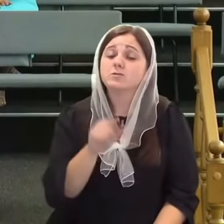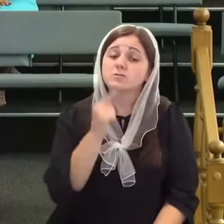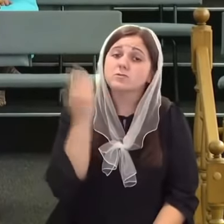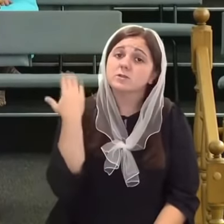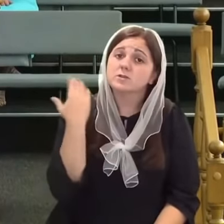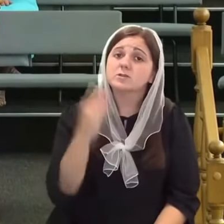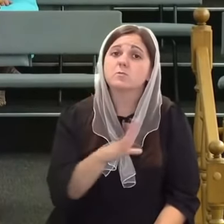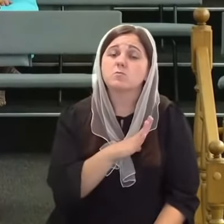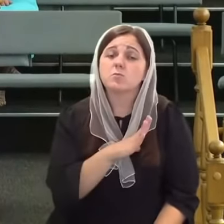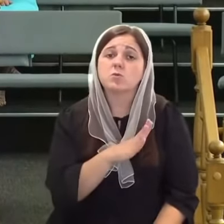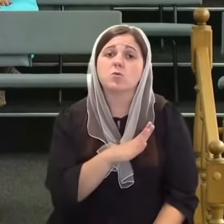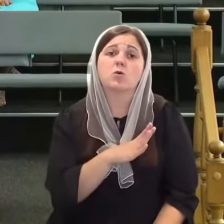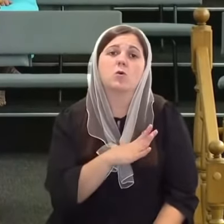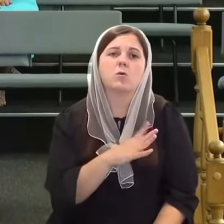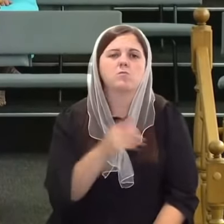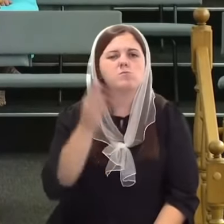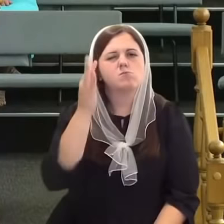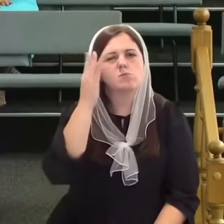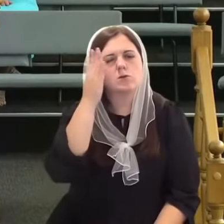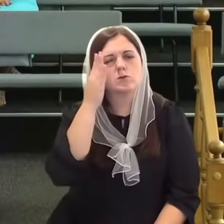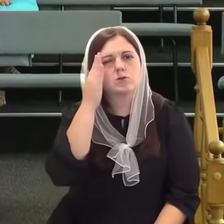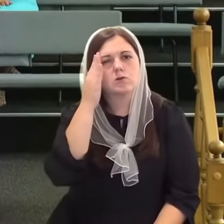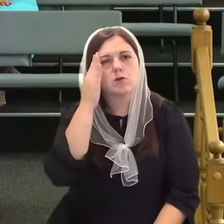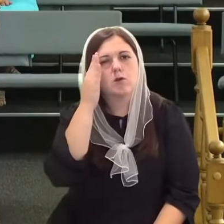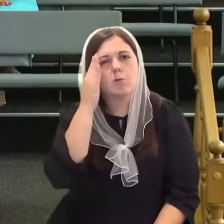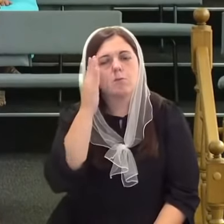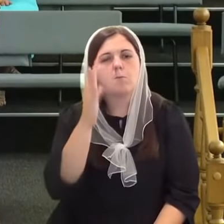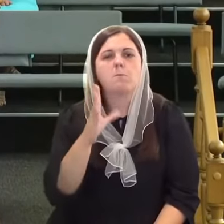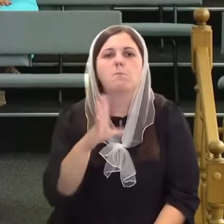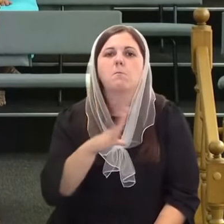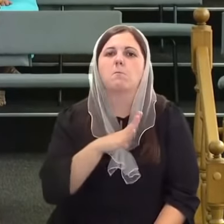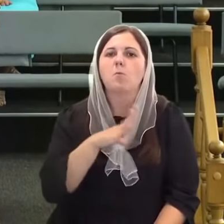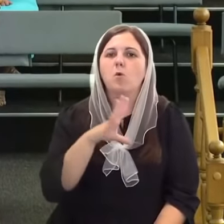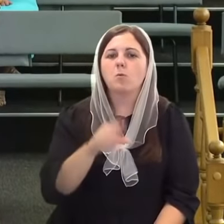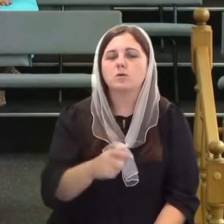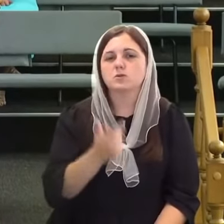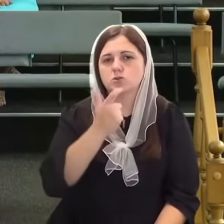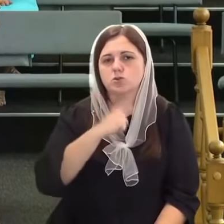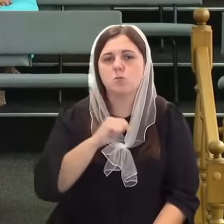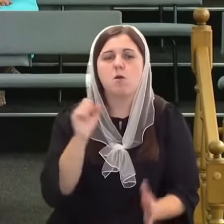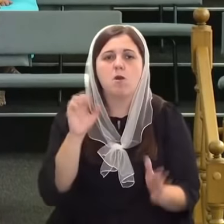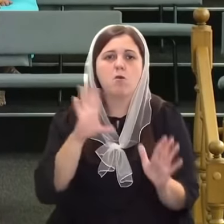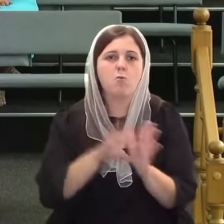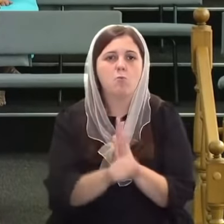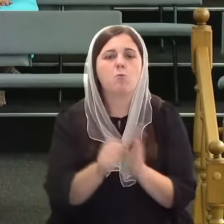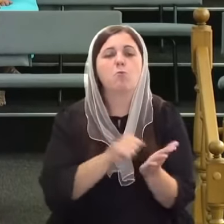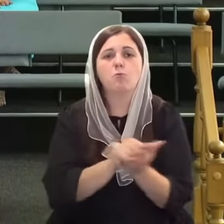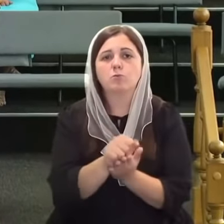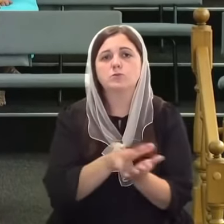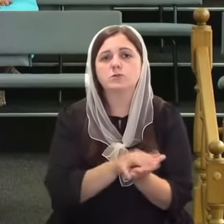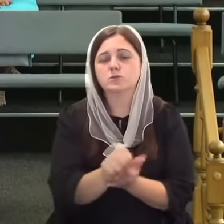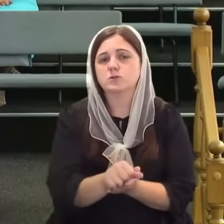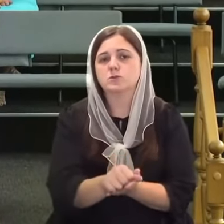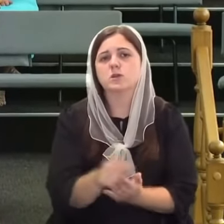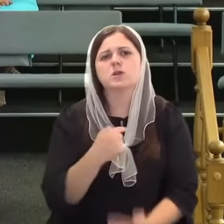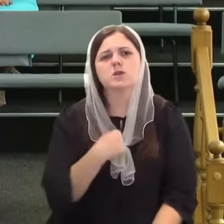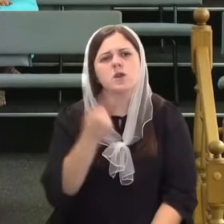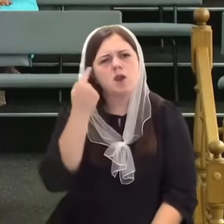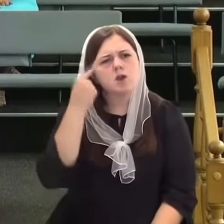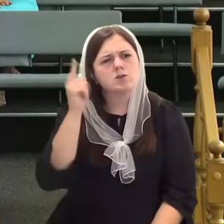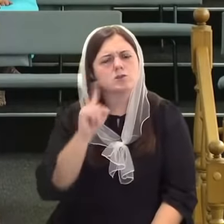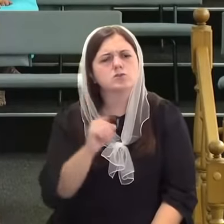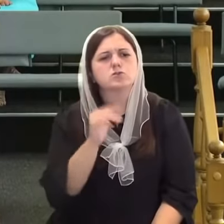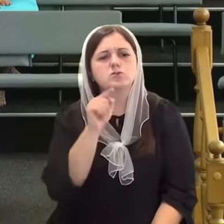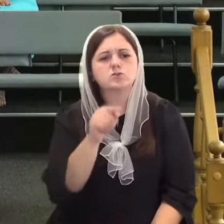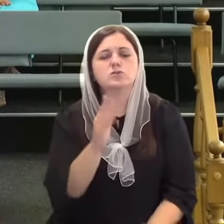сирот, появлялась мысль покончить жизнь самоубийством. Знаете, я знал на то время, что